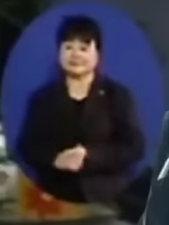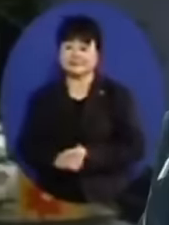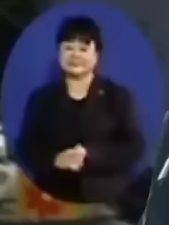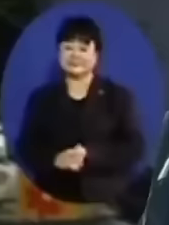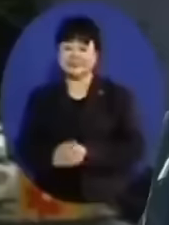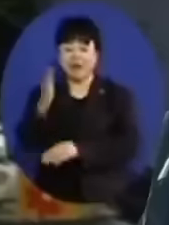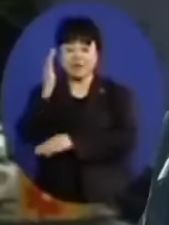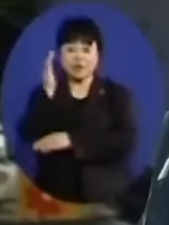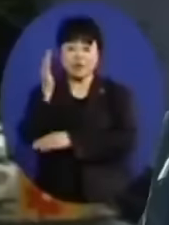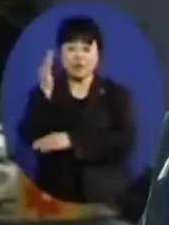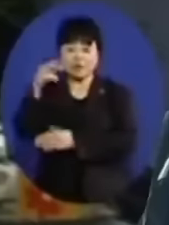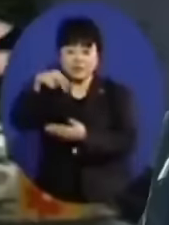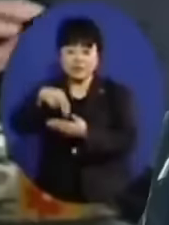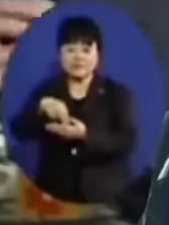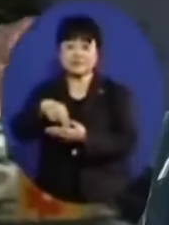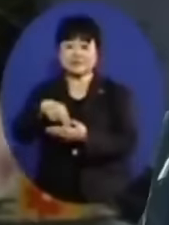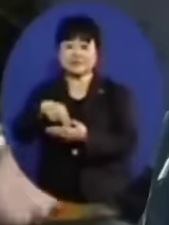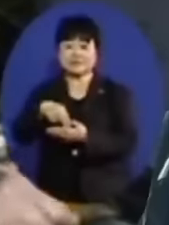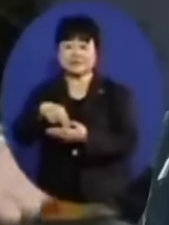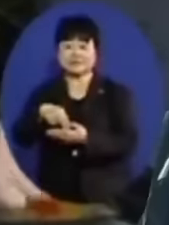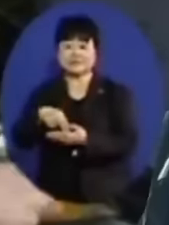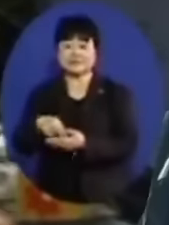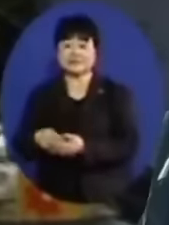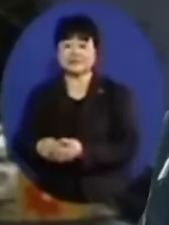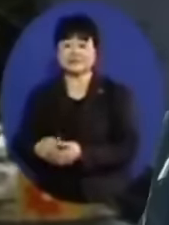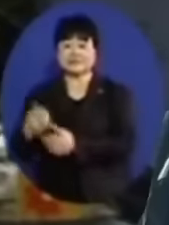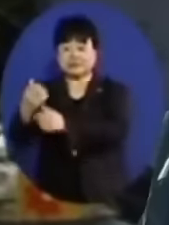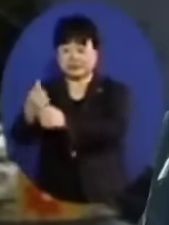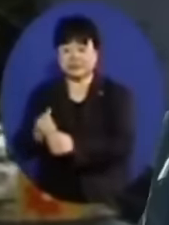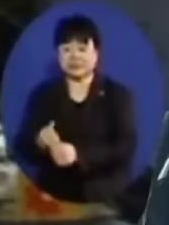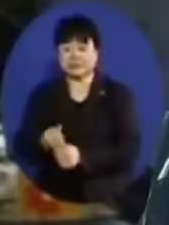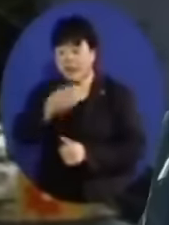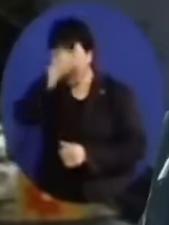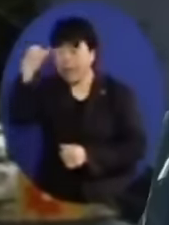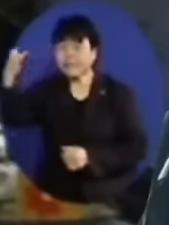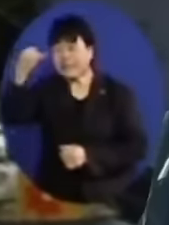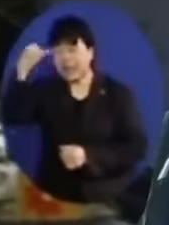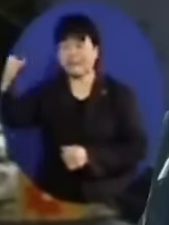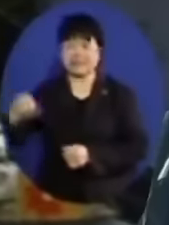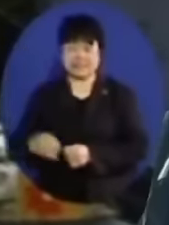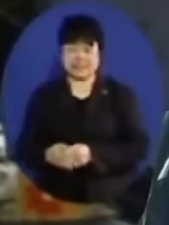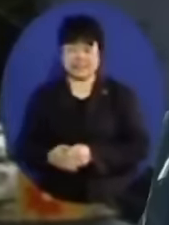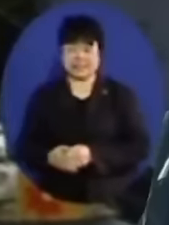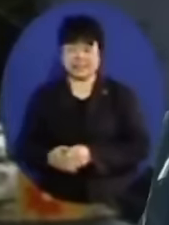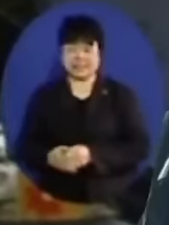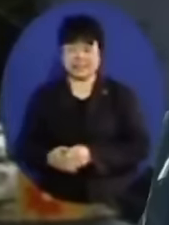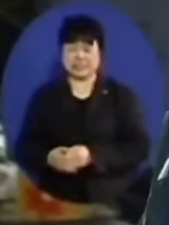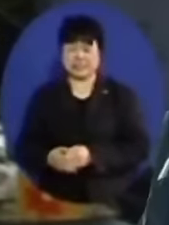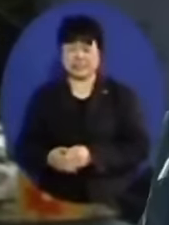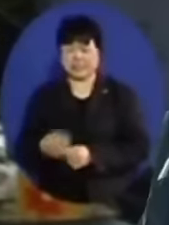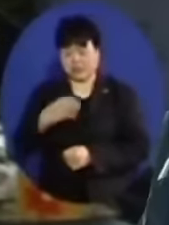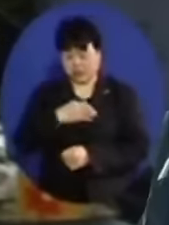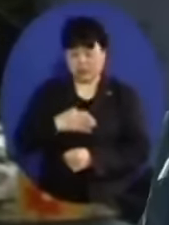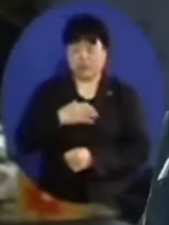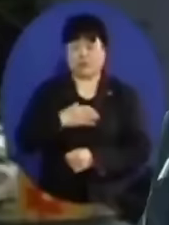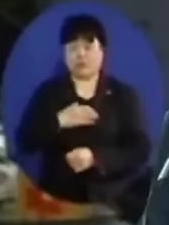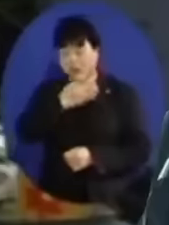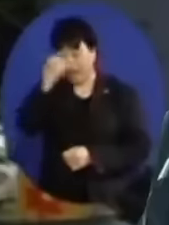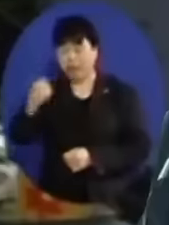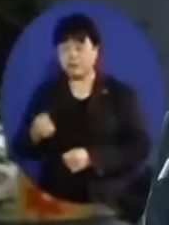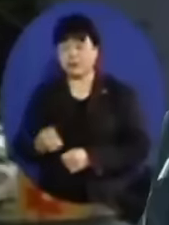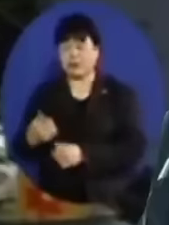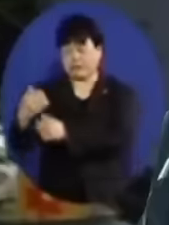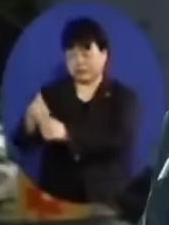제가 설교하려고 이랬으니까 자꾸 가래를 잡았던 게 할머니 아유 그렇지 않더라도 괴로움이 많은데 할머니가 왜